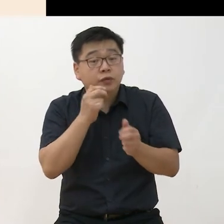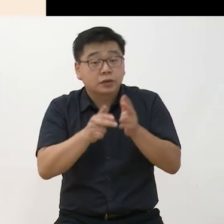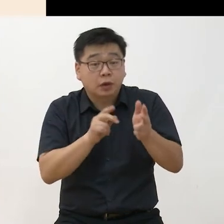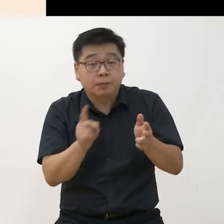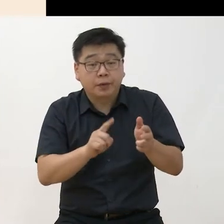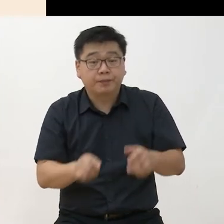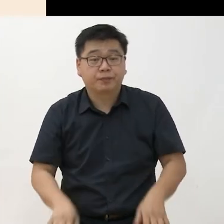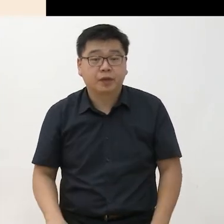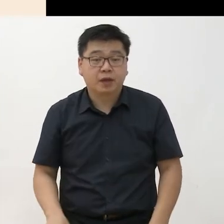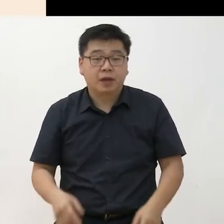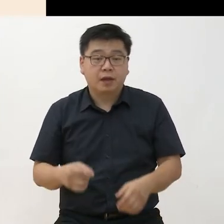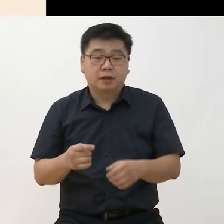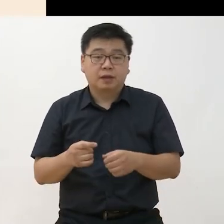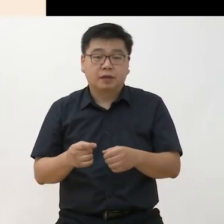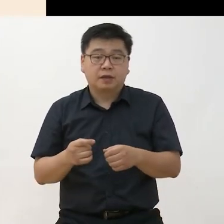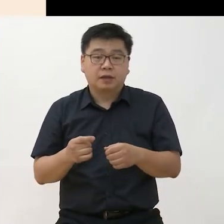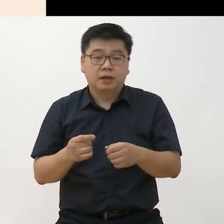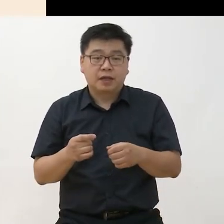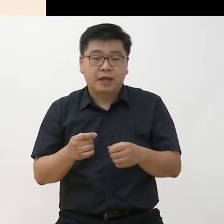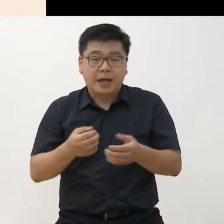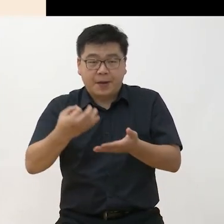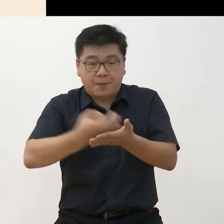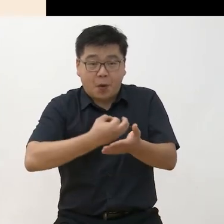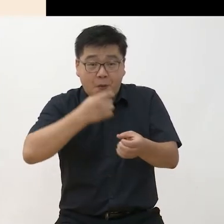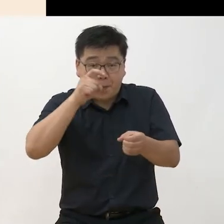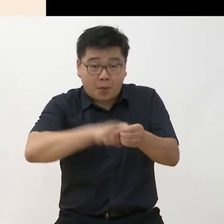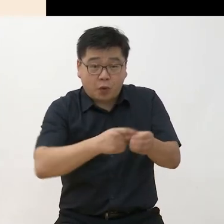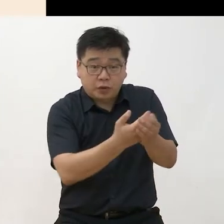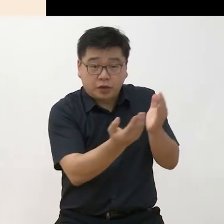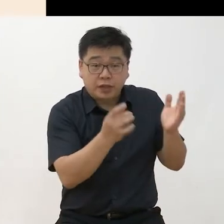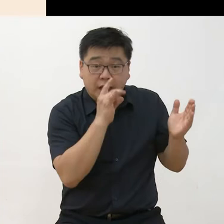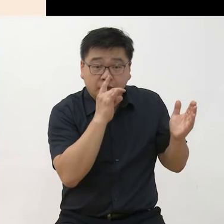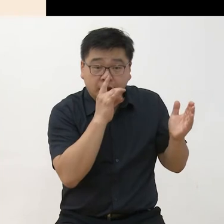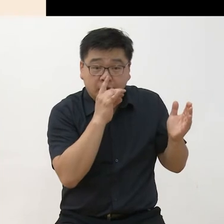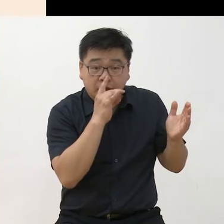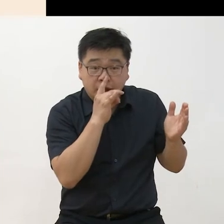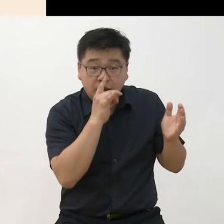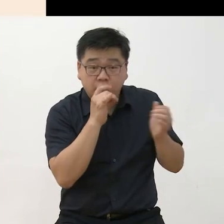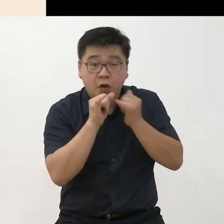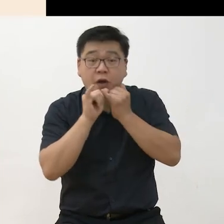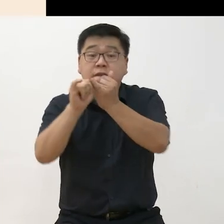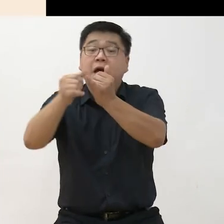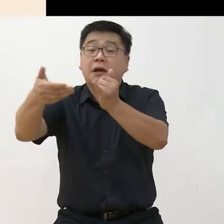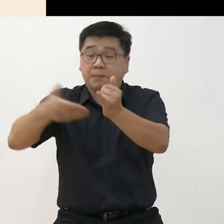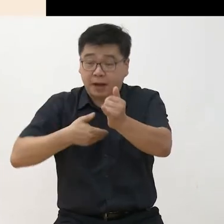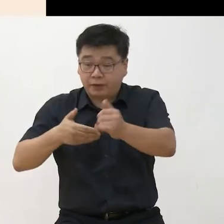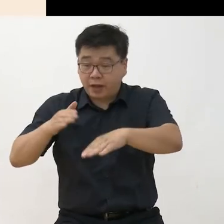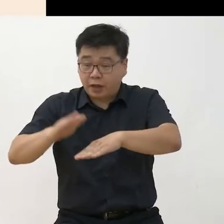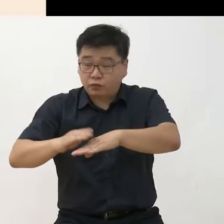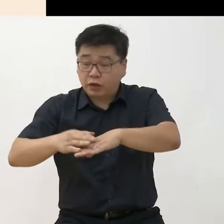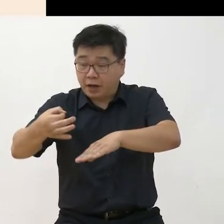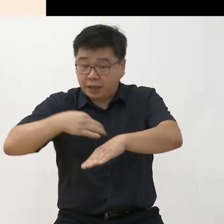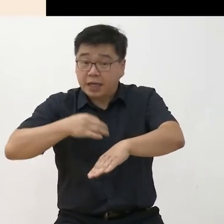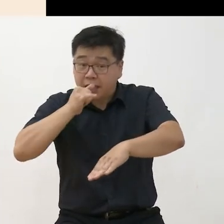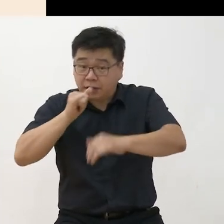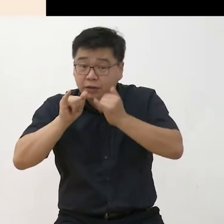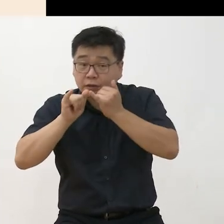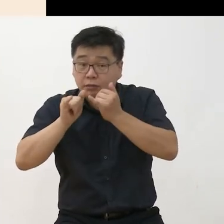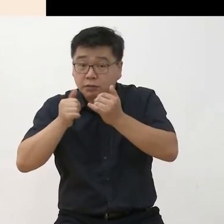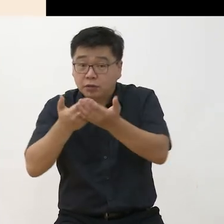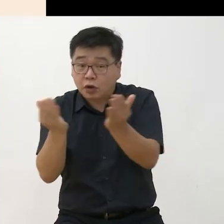매번 좀 반복이 되는데요. 어쨌든 상업적 목적의 전시라든가 참가비를 받는 공모전, 수상전 뭐 이런